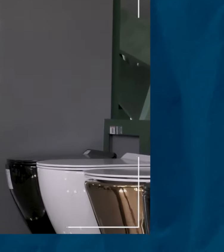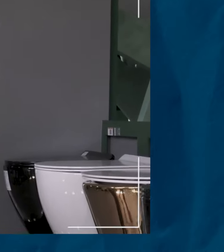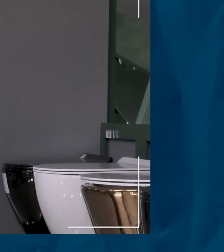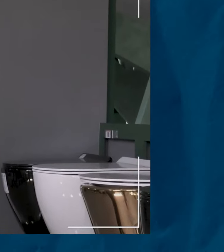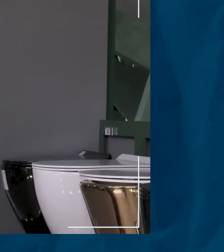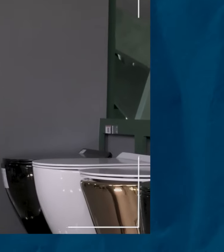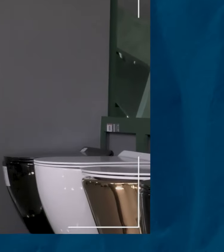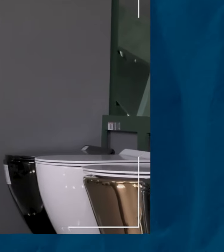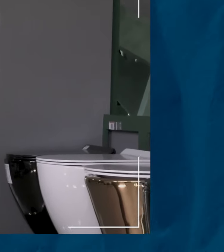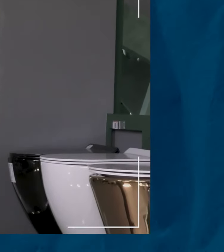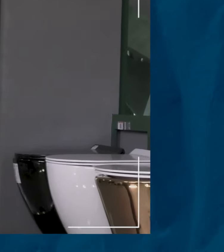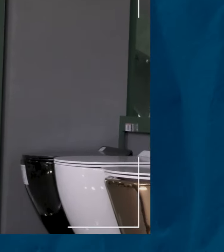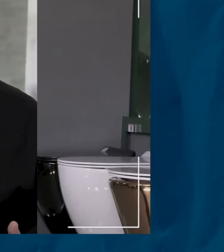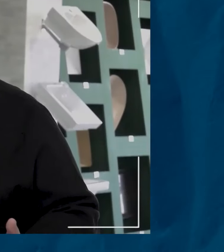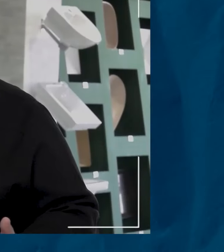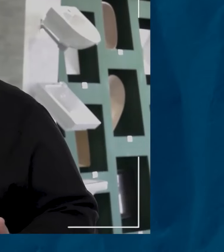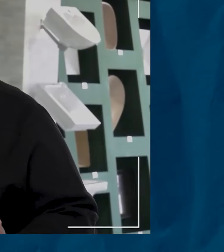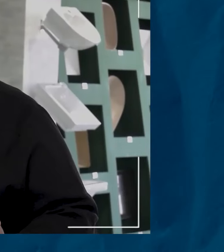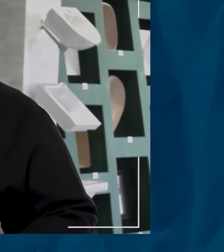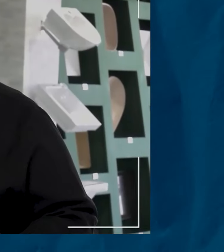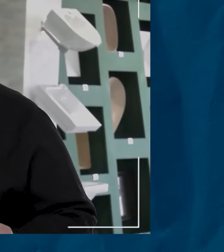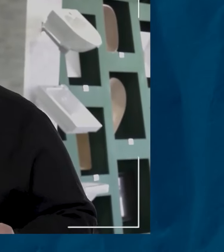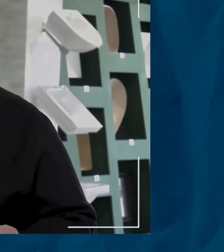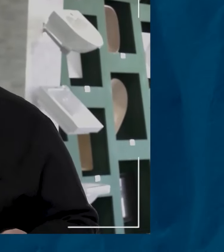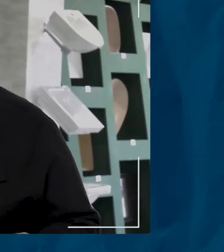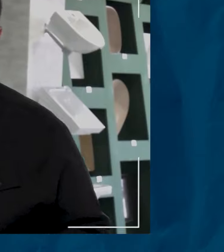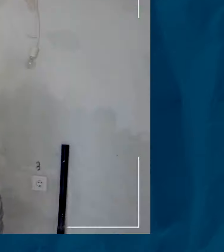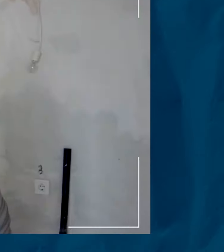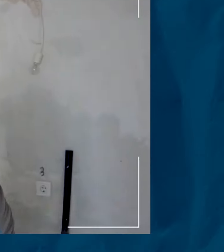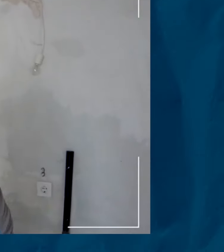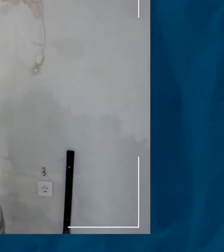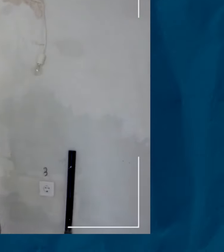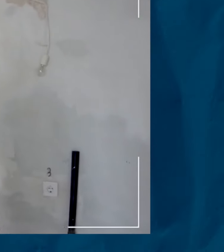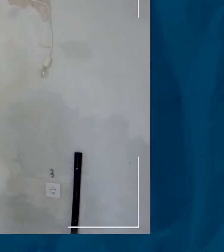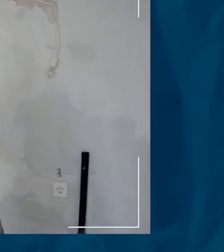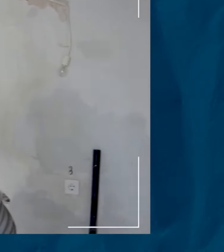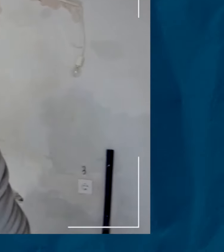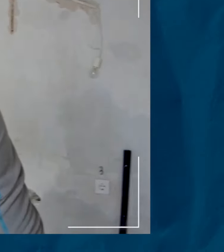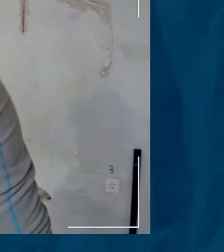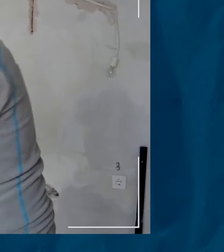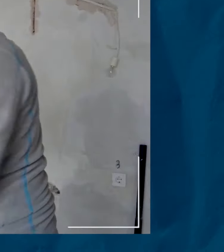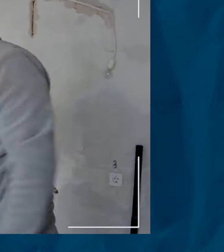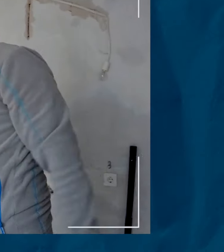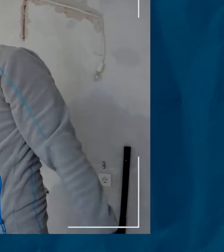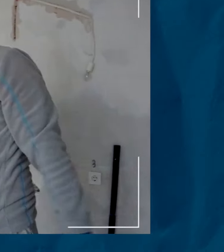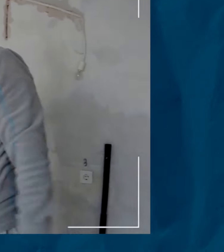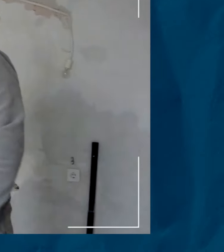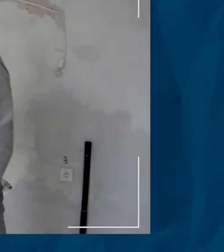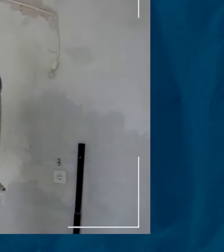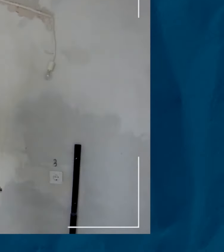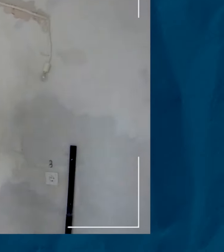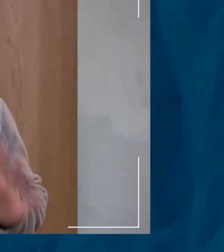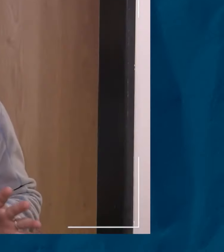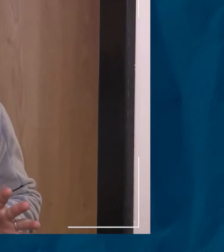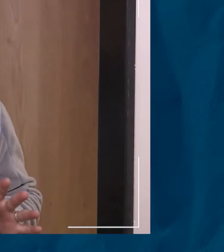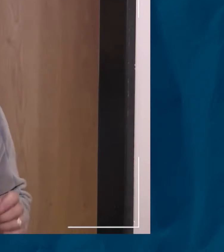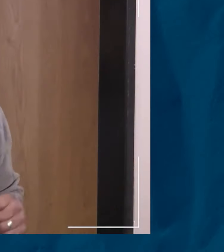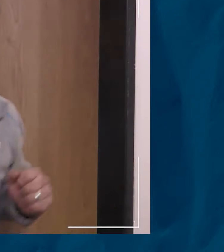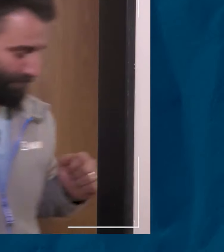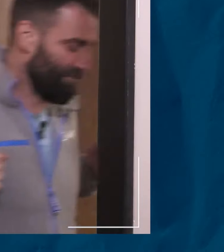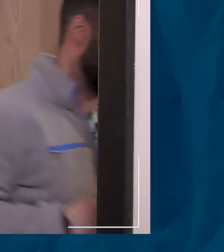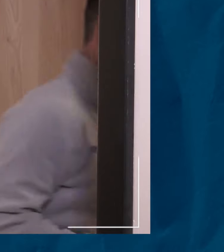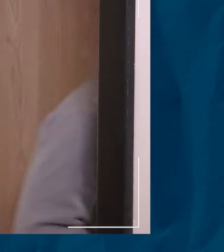А. 6 секунди. Ай. Търсят архитектурно. А. Знаете, че те откъде знаят? Не мога да знам. Това.